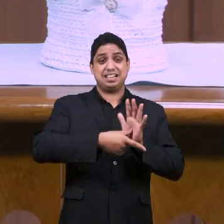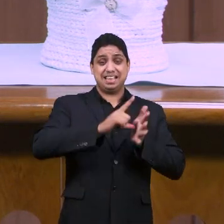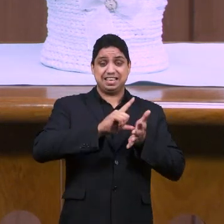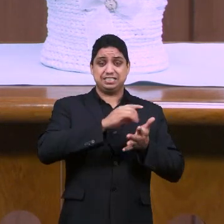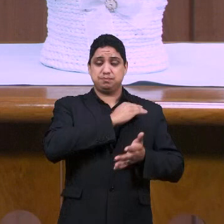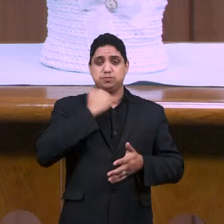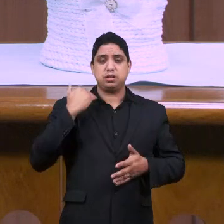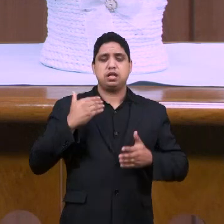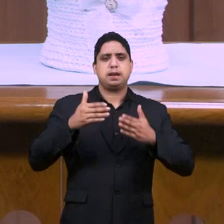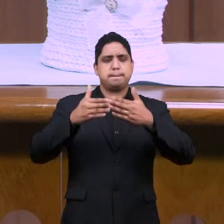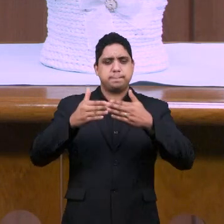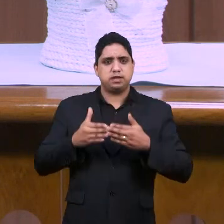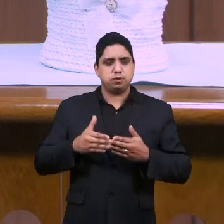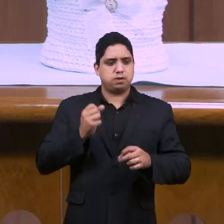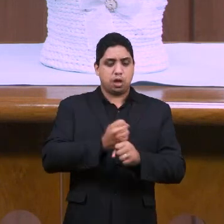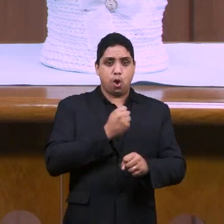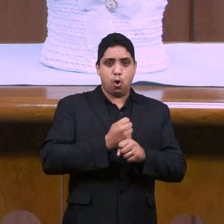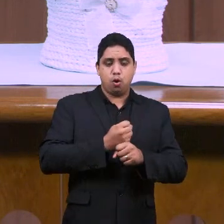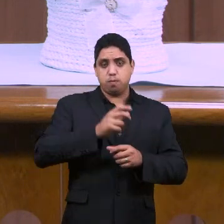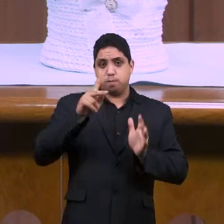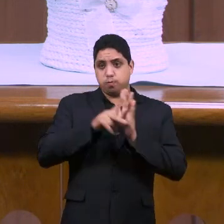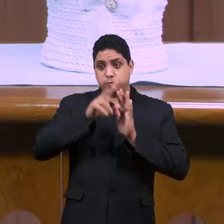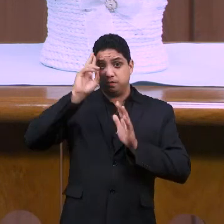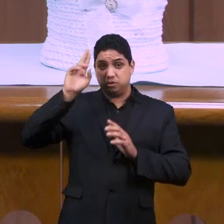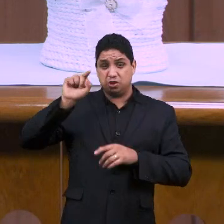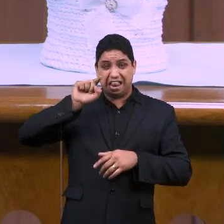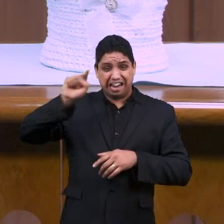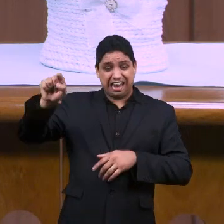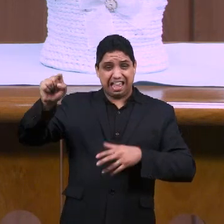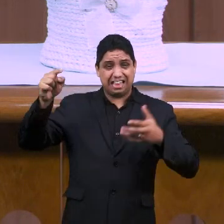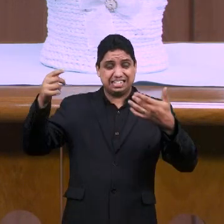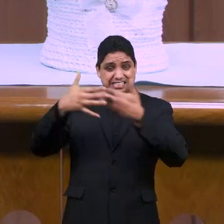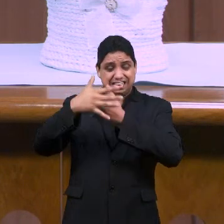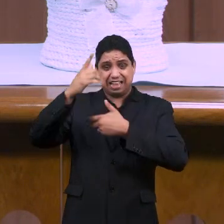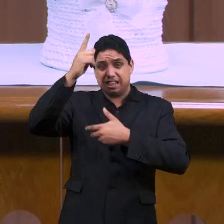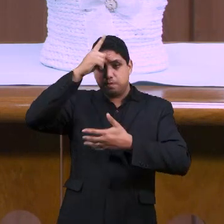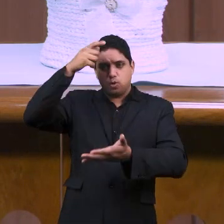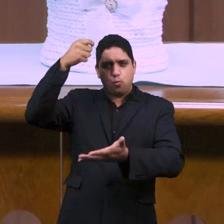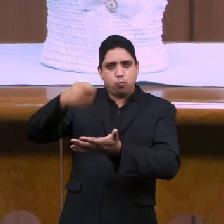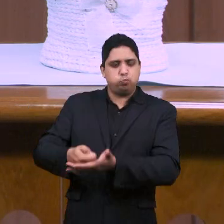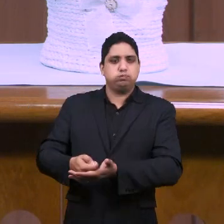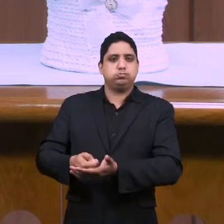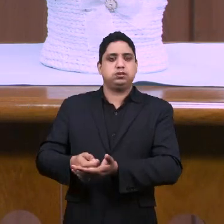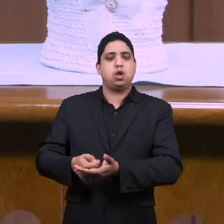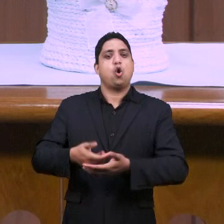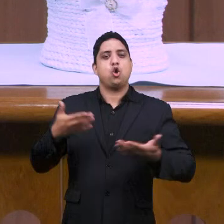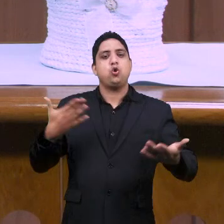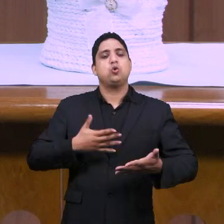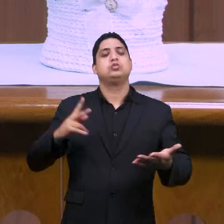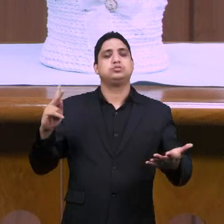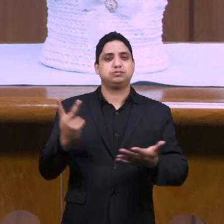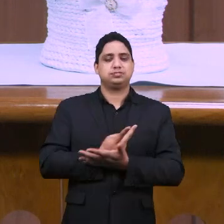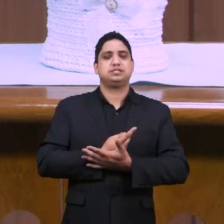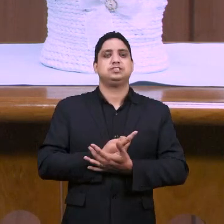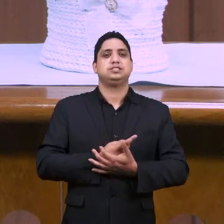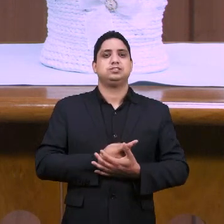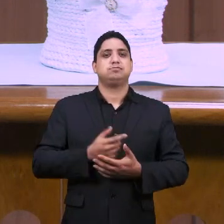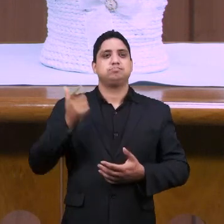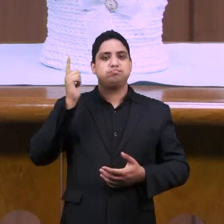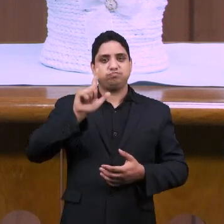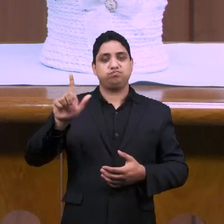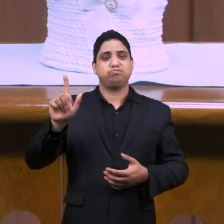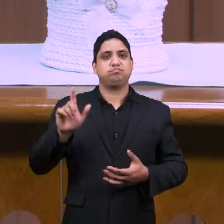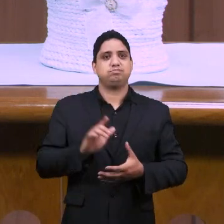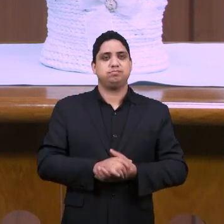Mais avant de sa mort, il a fait une demande, une prière, afin que l'œuvre de Dieu puisse